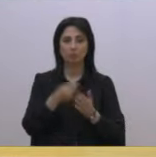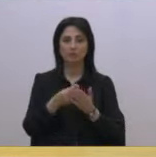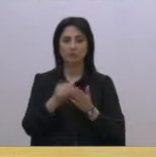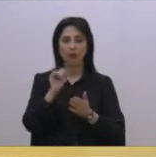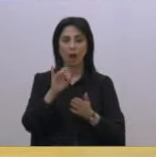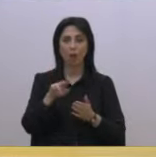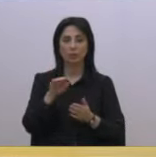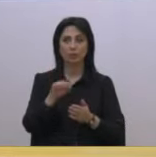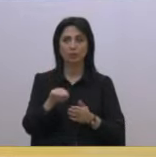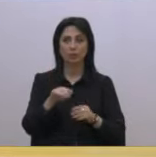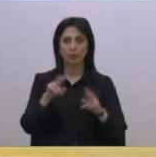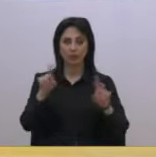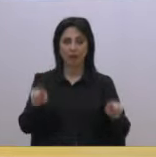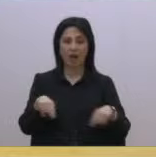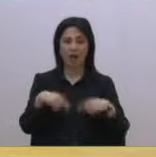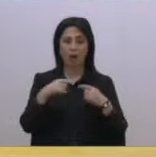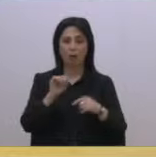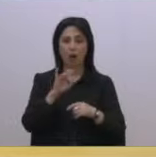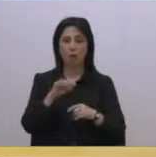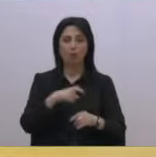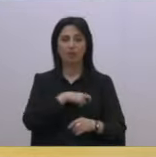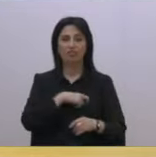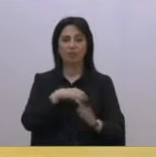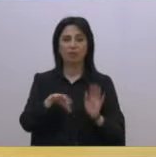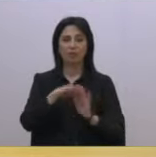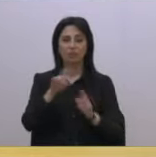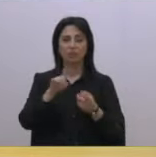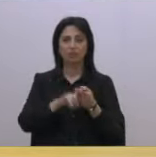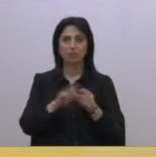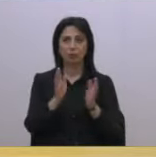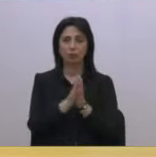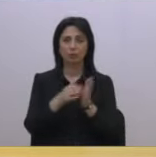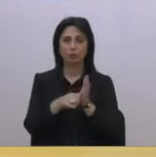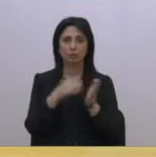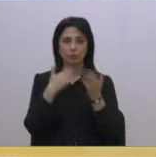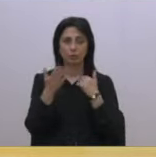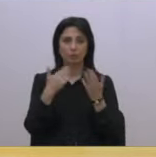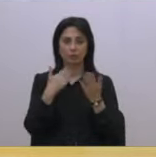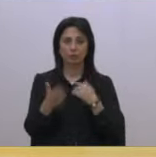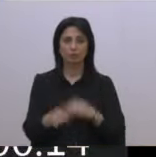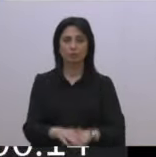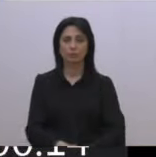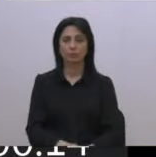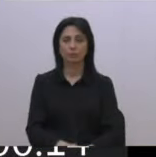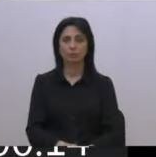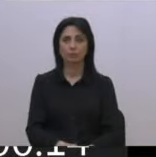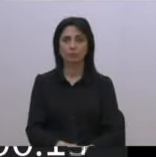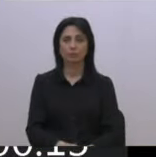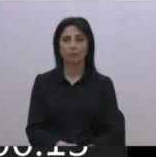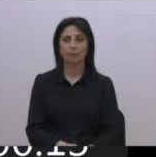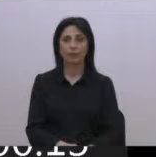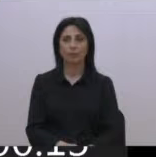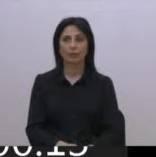აუდიტის განსახორციელებლად აუდიტორული ფირმების არჩევის შესახებ. ვთხოვ ჩართოთ კენჭისხის რეჟიმი.